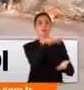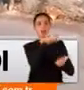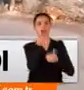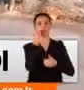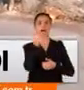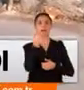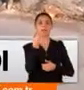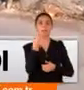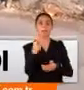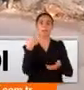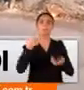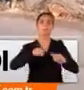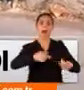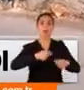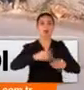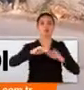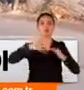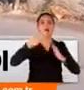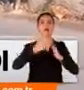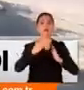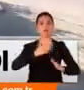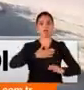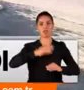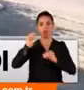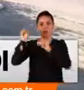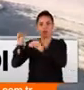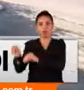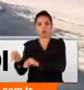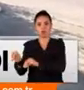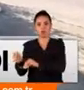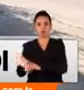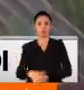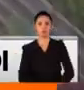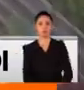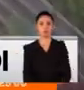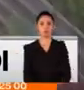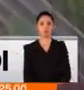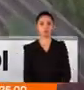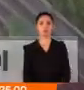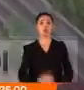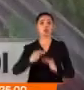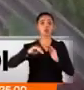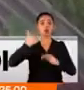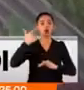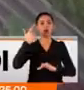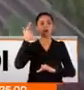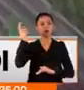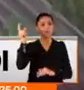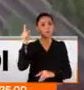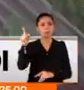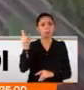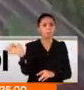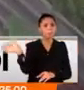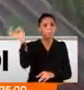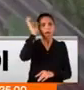6 bin lira masraf yaptı, ardından evinin önüne koydu. Tam da şu araya bir yere koymuştum. Ondan sonra aklına gelmeyen başına